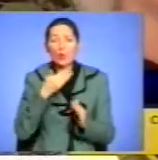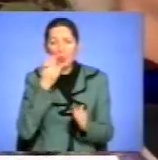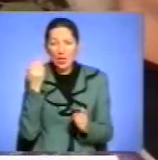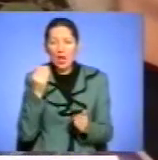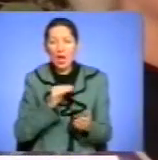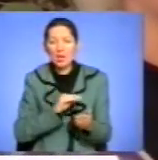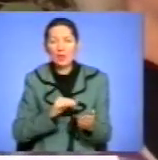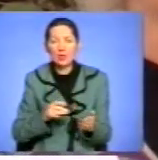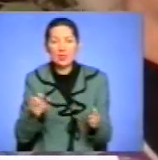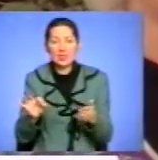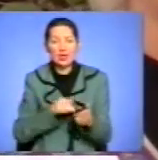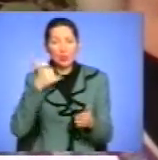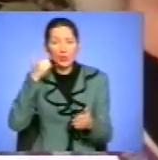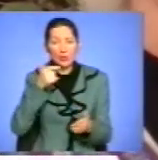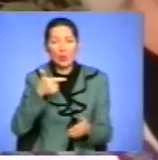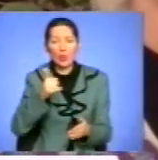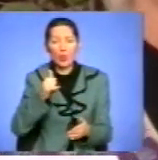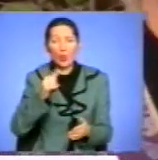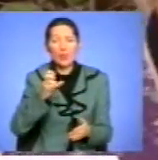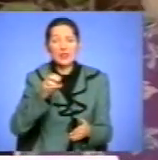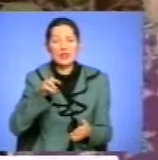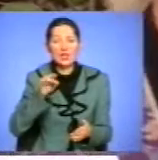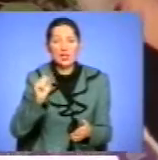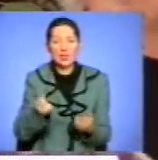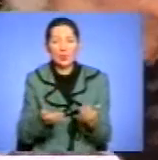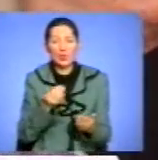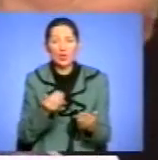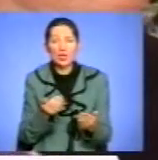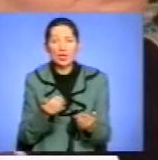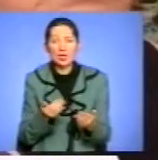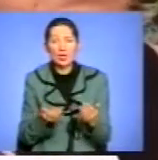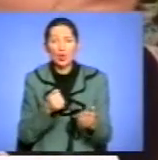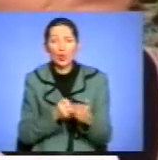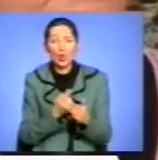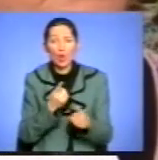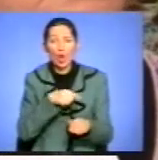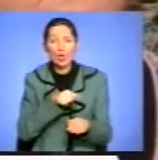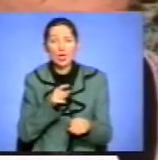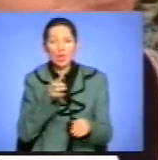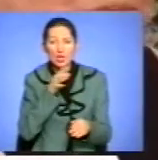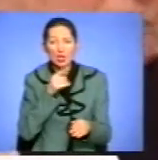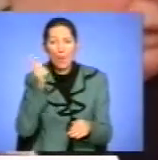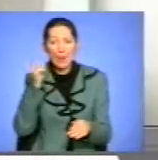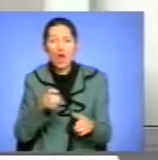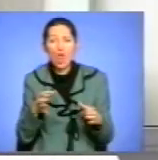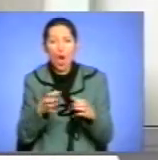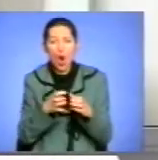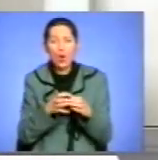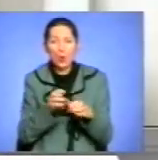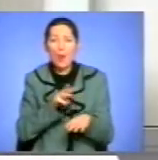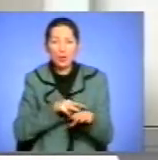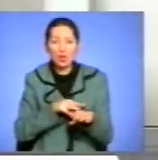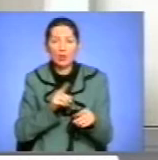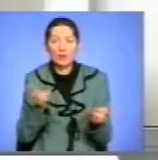зразу подзвонив в Гусятин. І я знаю, може, навіть не до години часу не приїхала вже група. Діяти потрібно